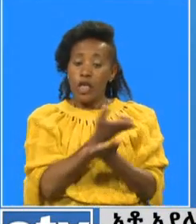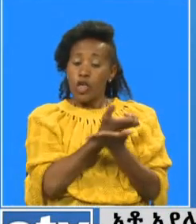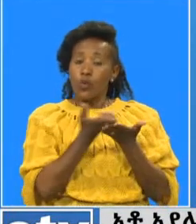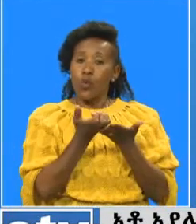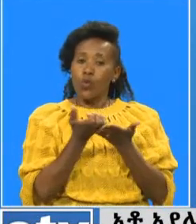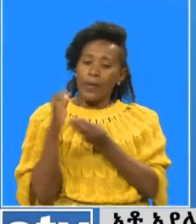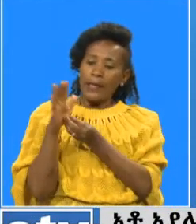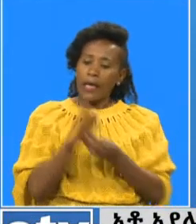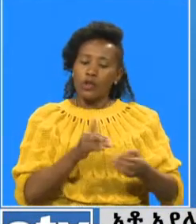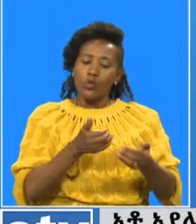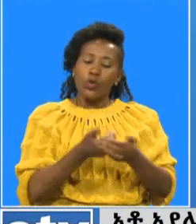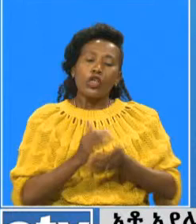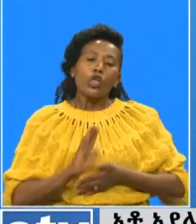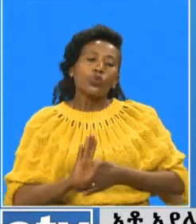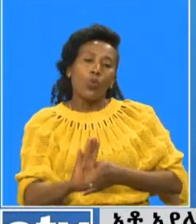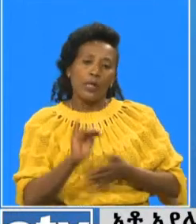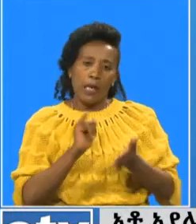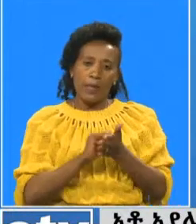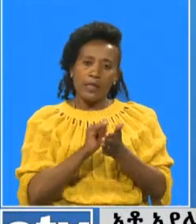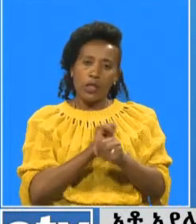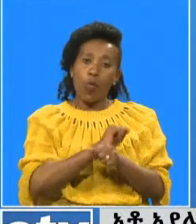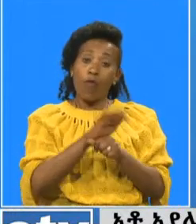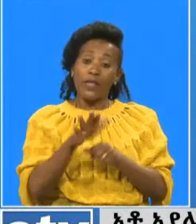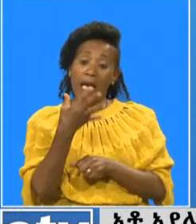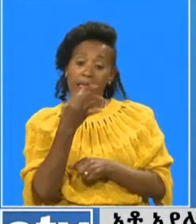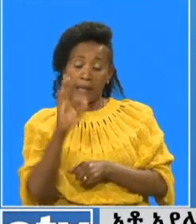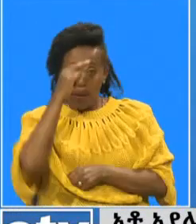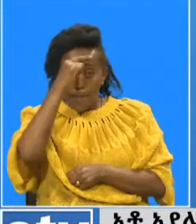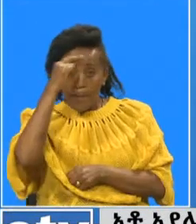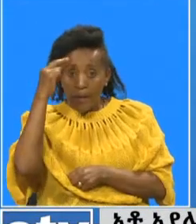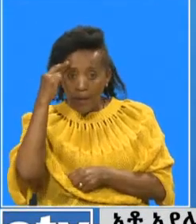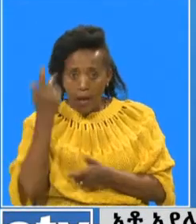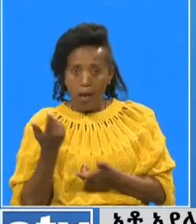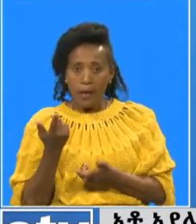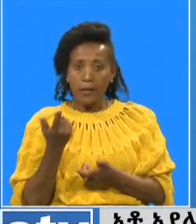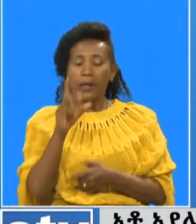የኢኮኖሚ ተጽዕኖ ደርሶበታል። በዚህ በኮቪድ-19 ምክንያት